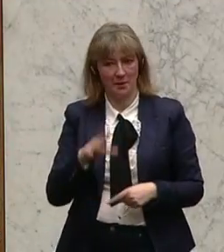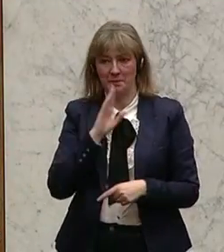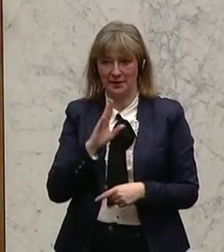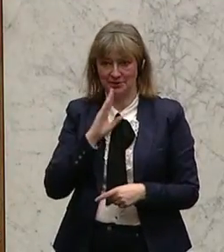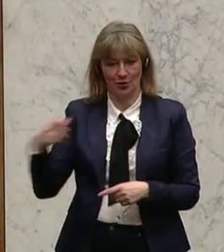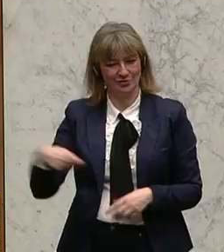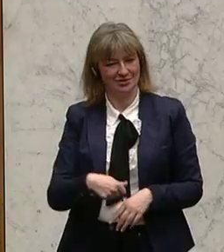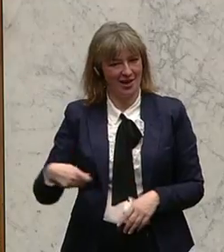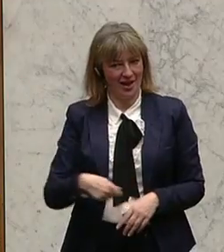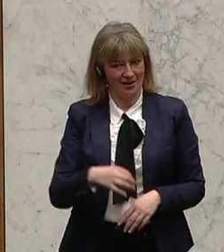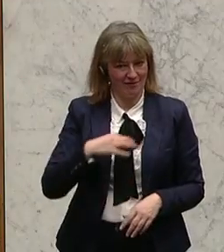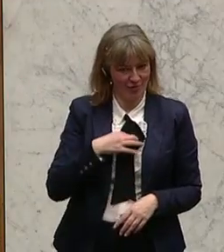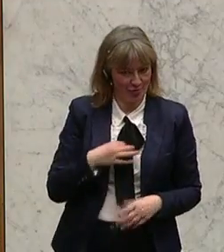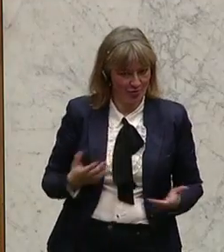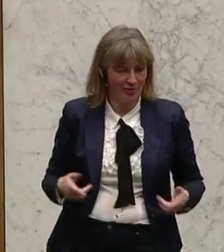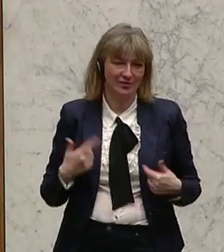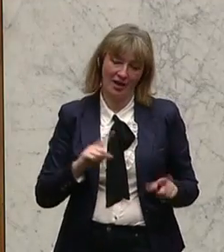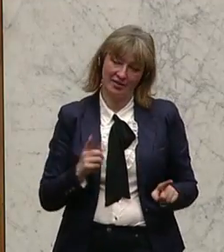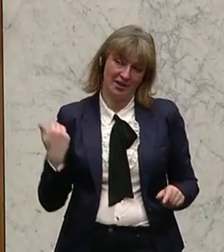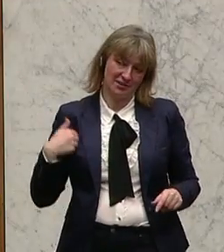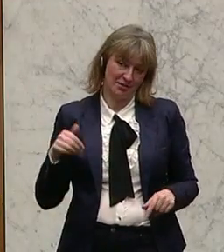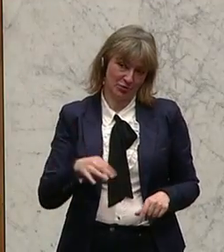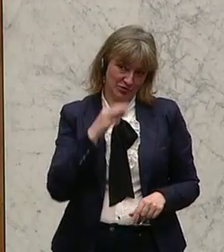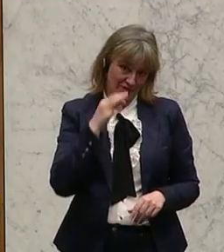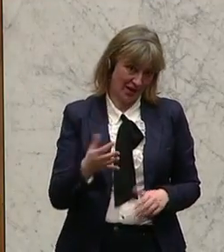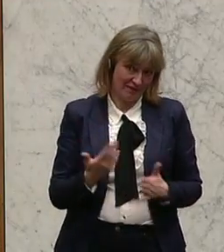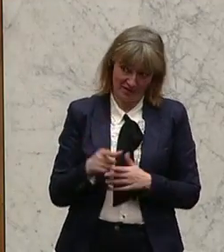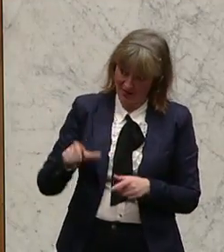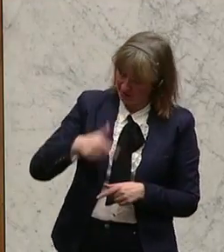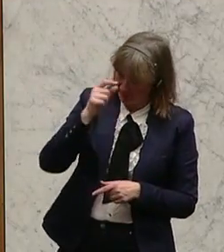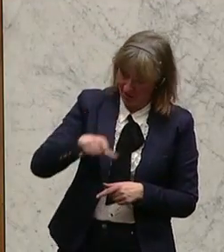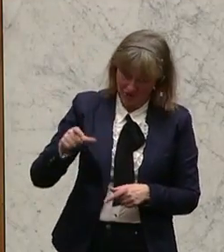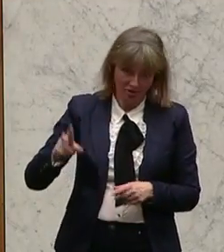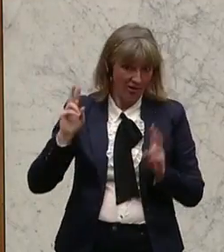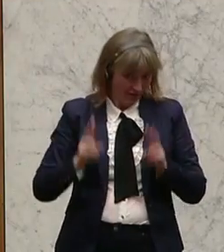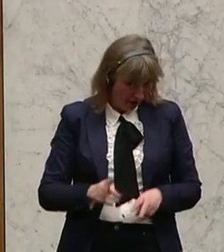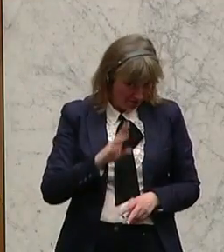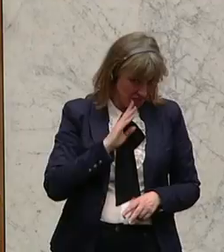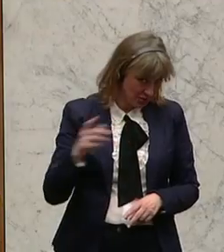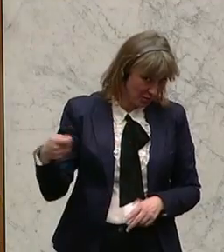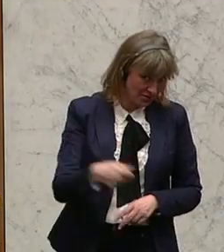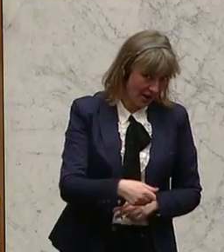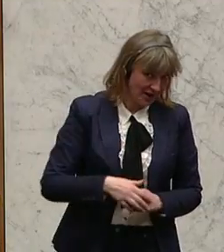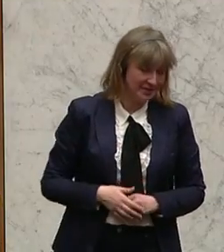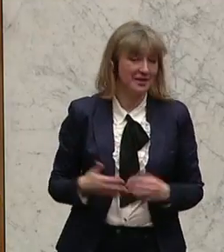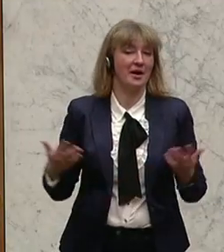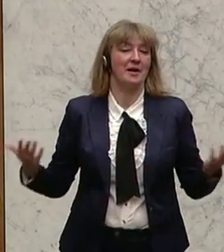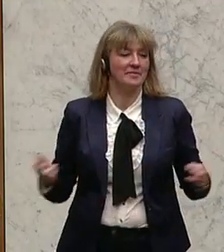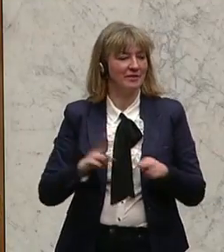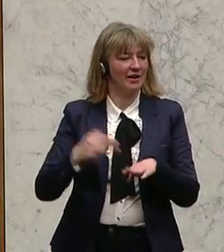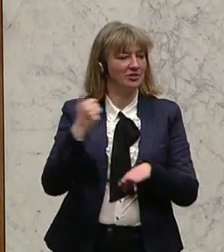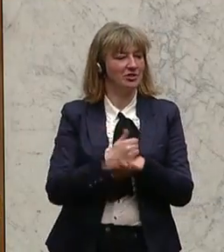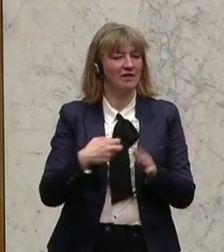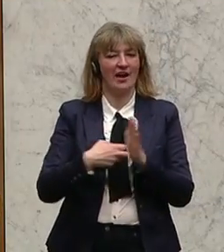Pensionen zahlen, dann muss man auf der anderen Seite die Frage stellen, ja, können diese Menschen diese Pensionen überhaupt zahlen? Und wenn dann der Chef